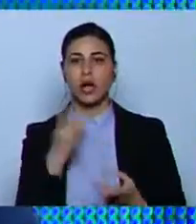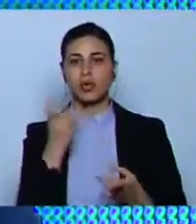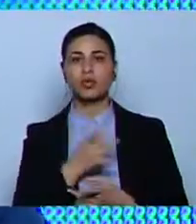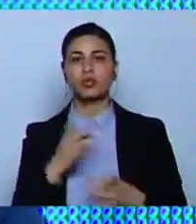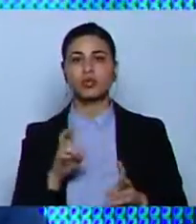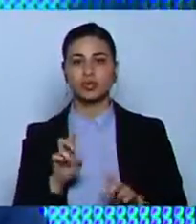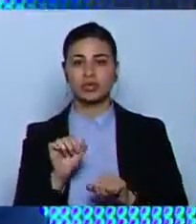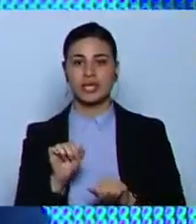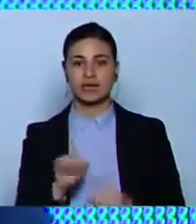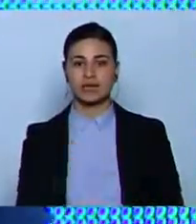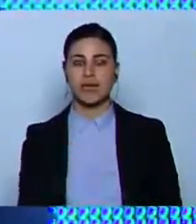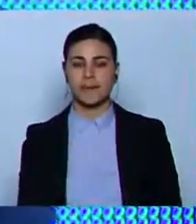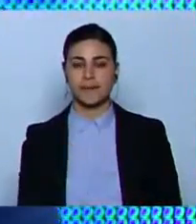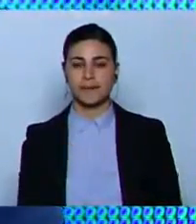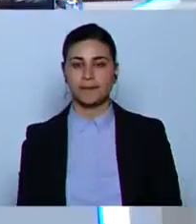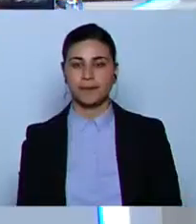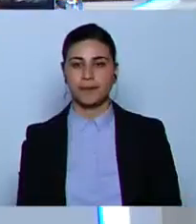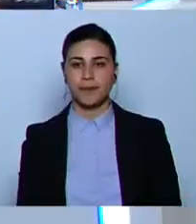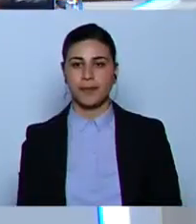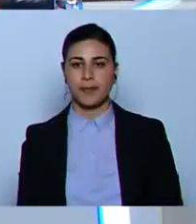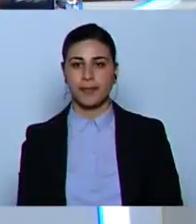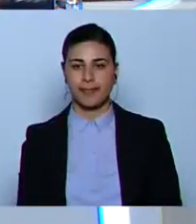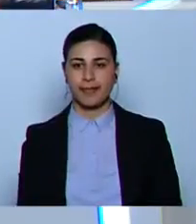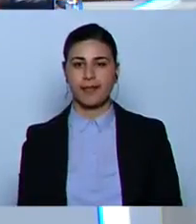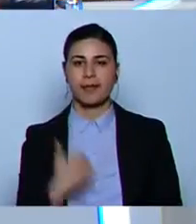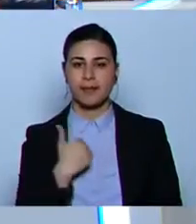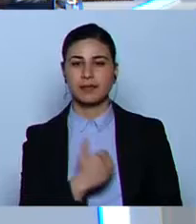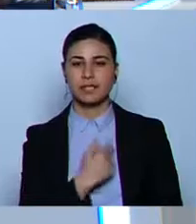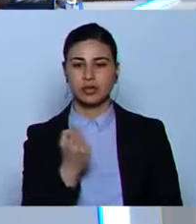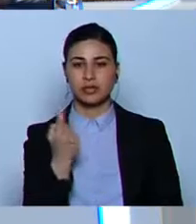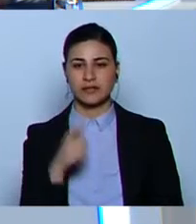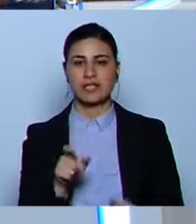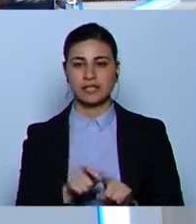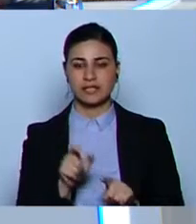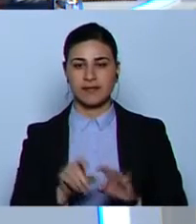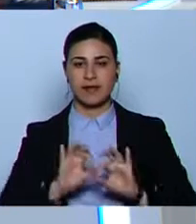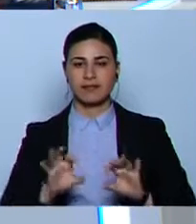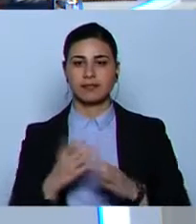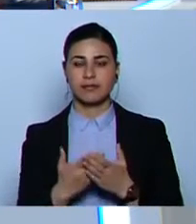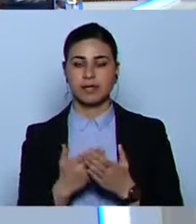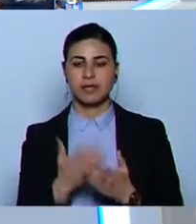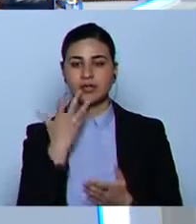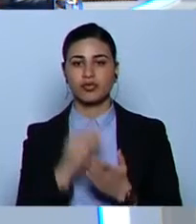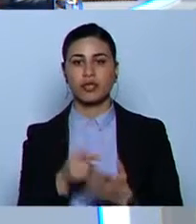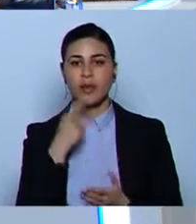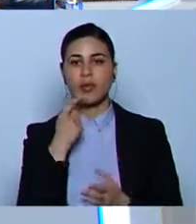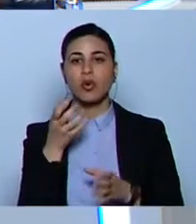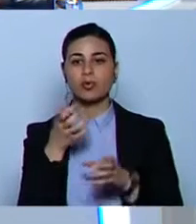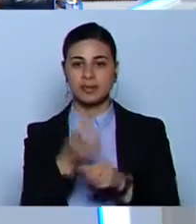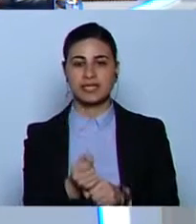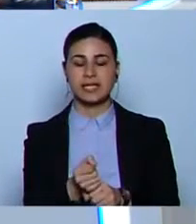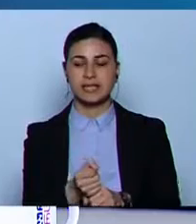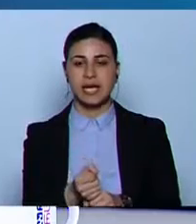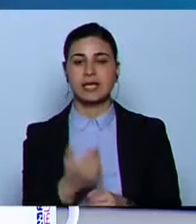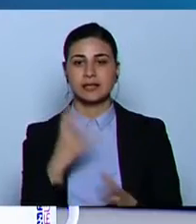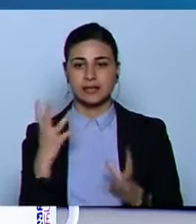მემკვიდრეობის დაცვაზე რა თქმა უნდა. უბრალოდ მე მინდა უფრო ცოტა გლობალურად შევხედოთ თემას, ჩვენ ლაპარაკობთ ოპტიმიზაციაზე, ცით როგორ